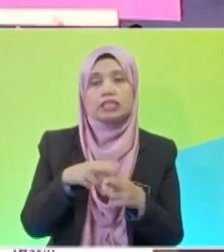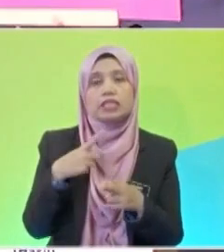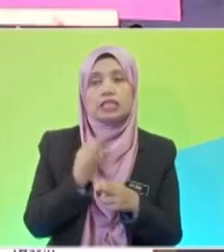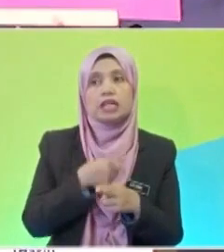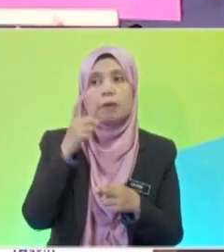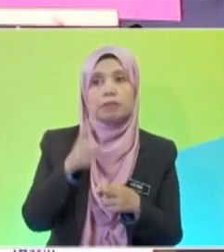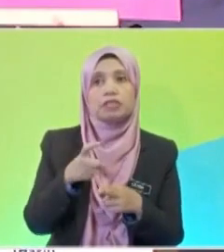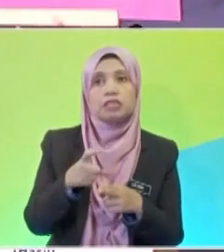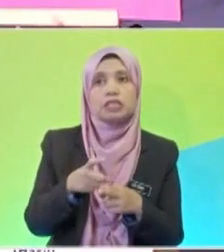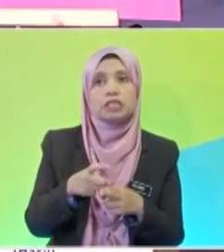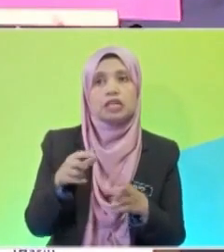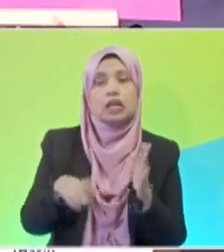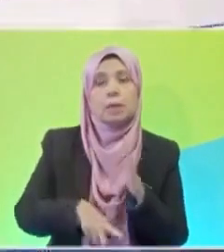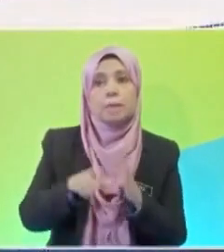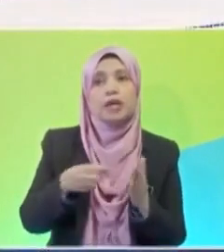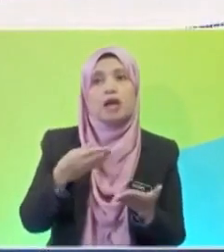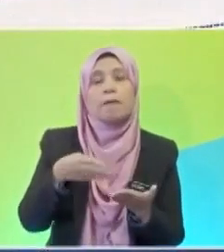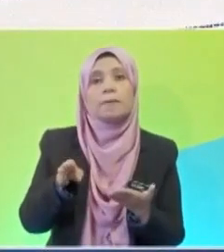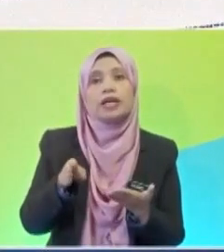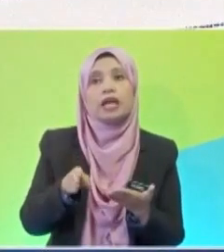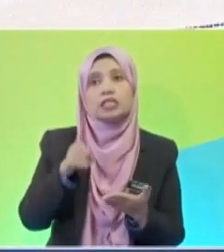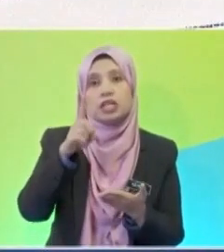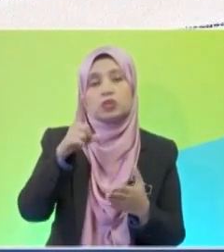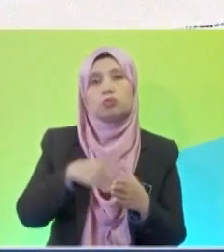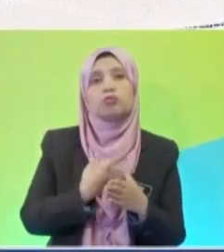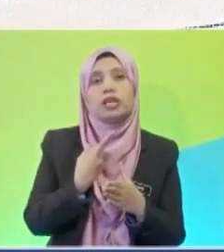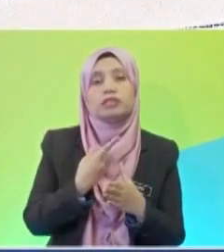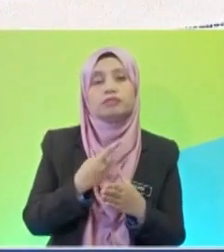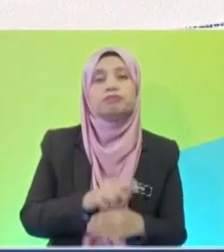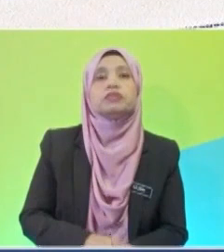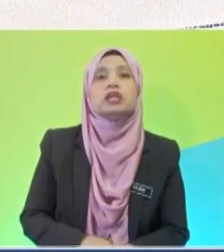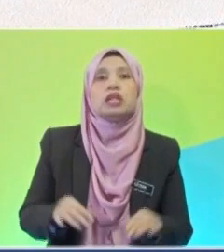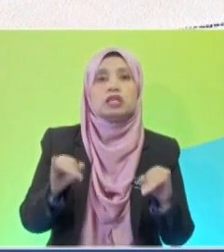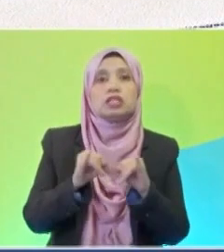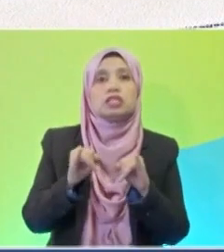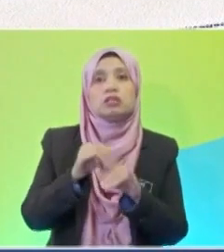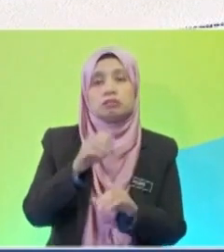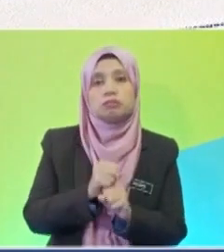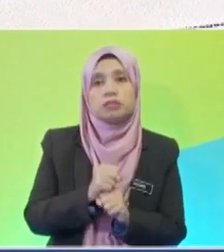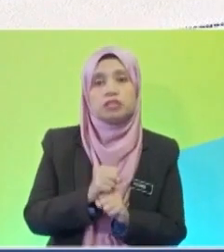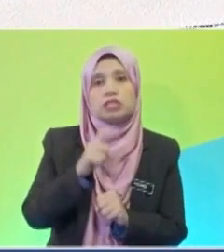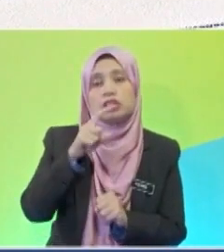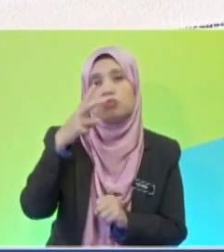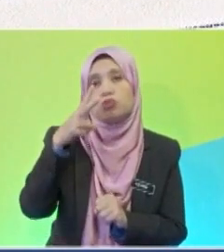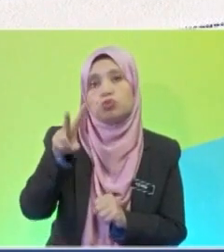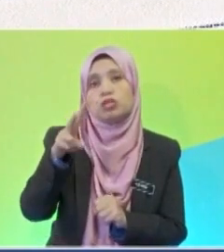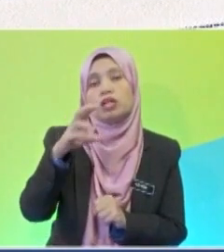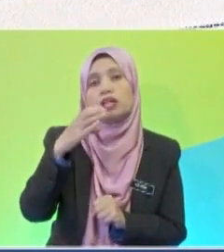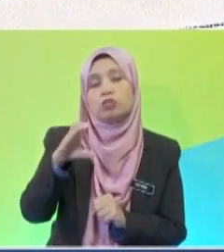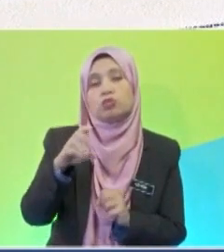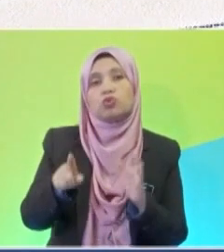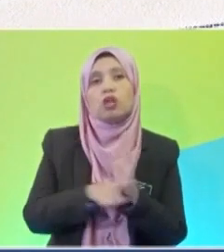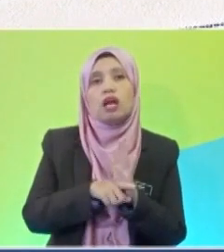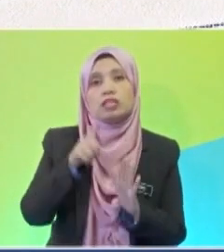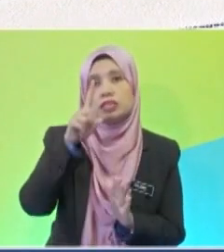kena, berapa yang kita terlebih bayar tu? Sebulan RM100. Jadi, cikgu ambil RM1,200, cikgu tolak RM100. Jadi, RM1,100